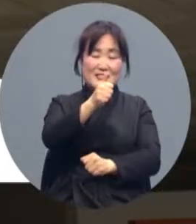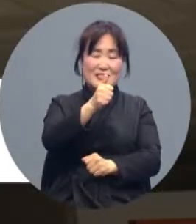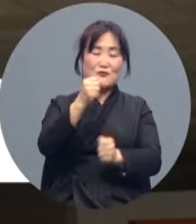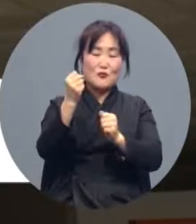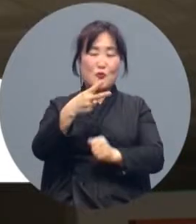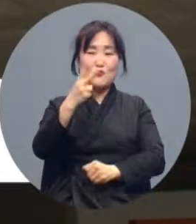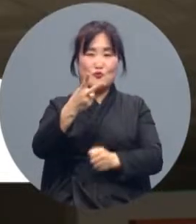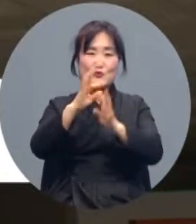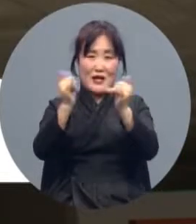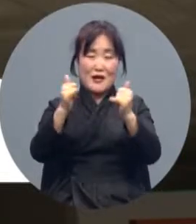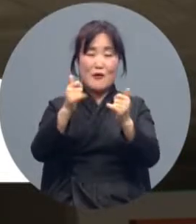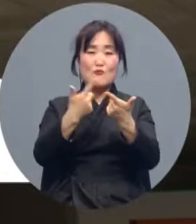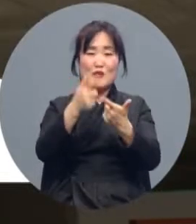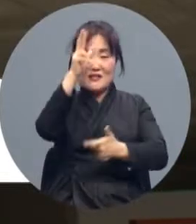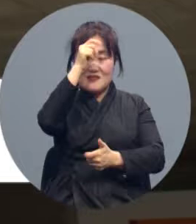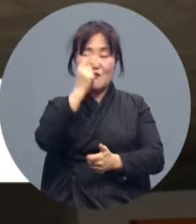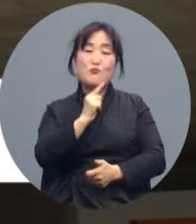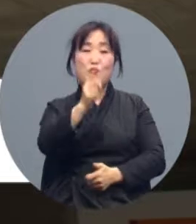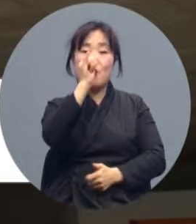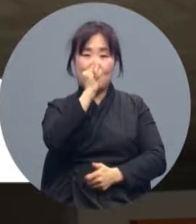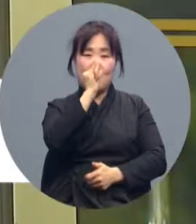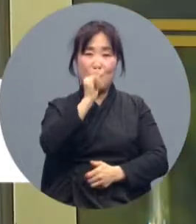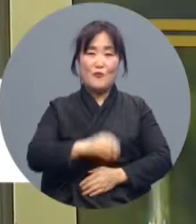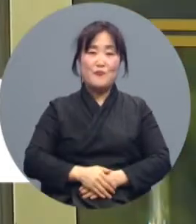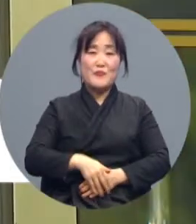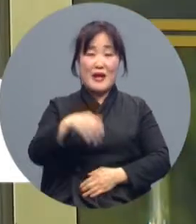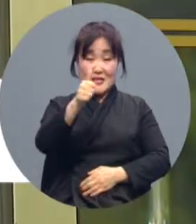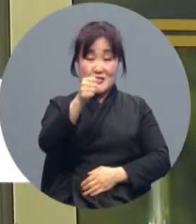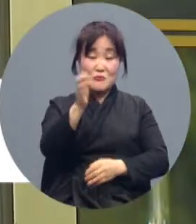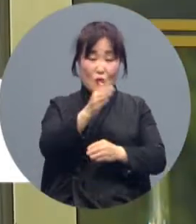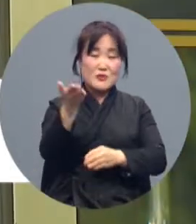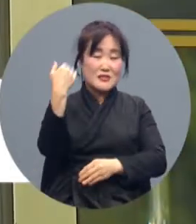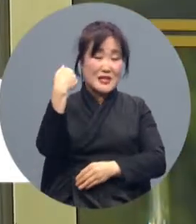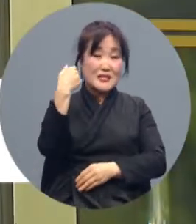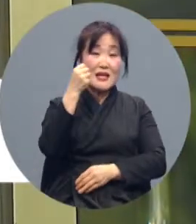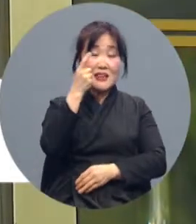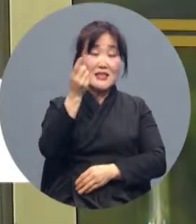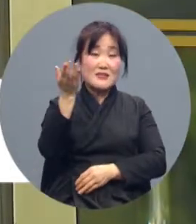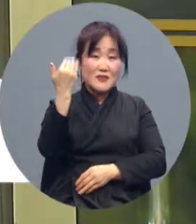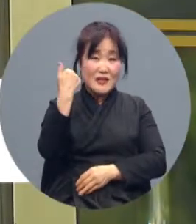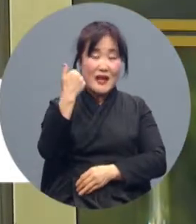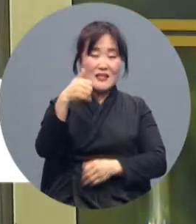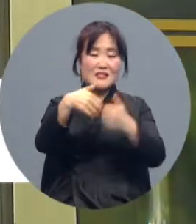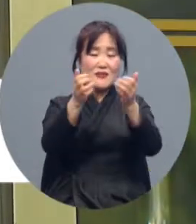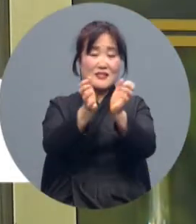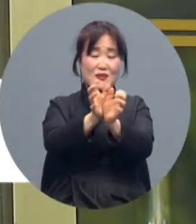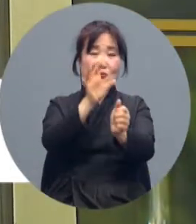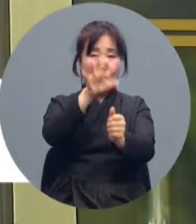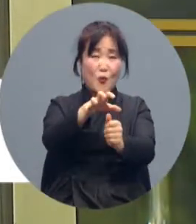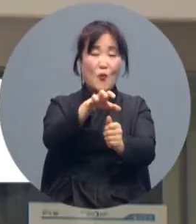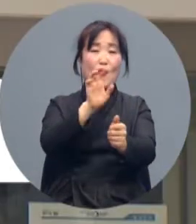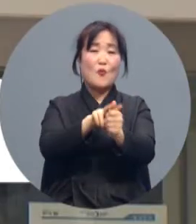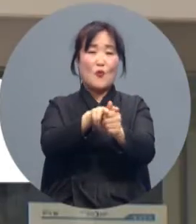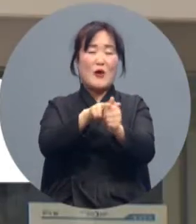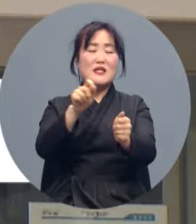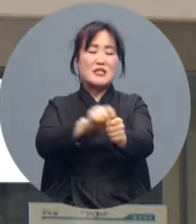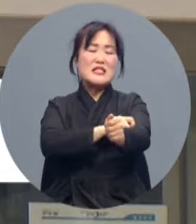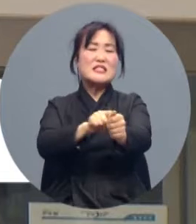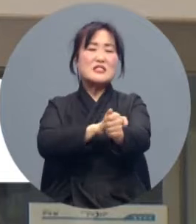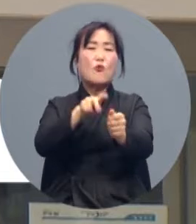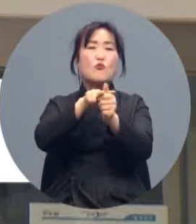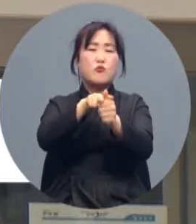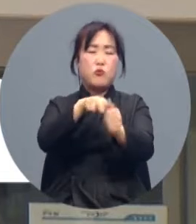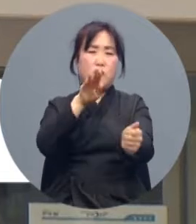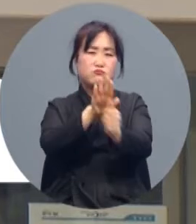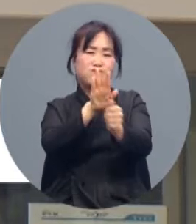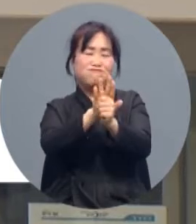두 명을 부산지검에 고발했습니다. A씨 등은 지난달 초 모 정당의 중앙당 앞에서 특정 후보자